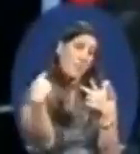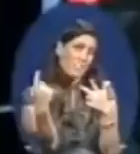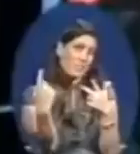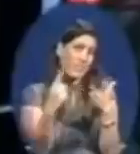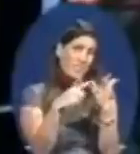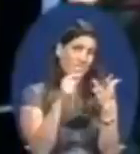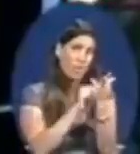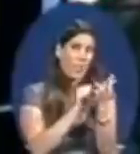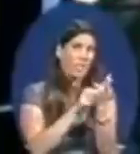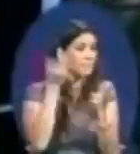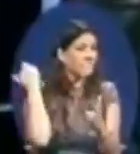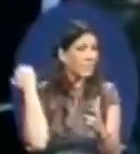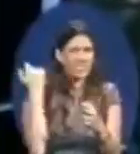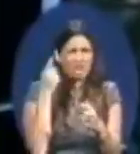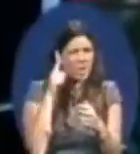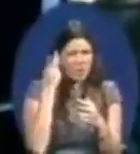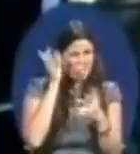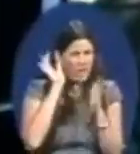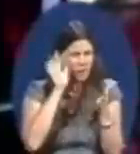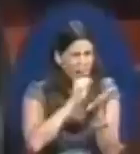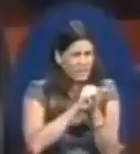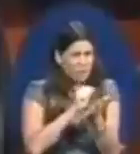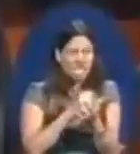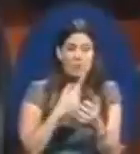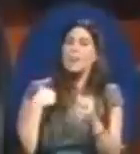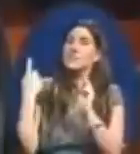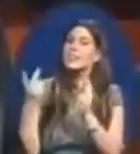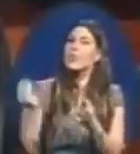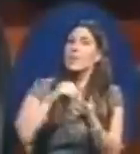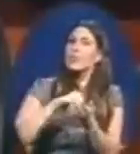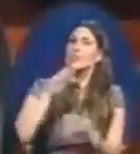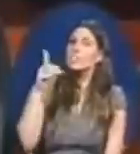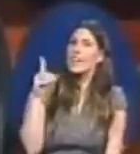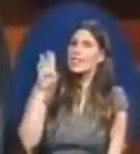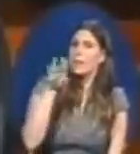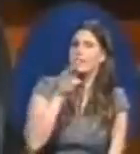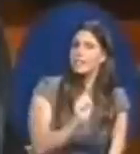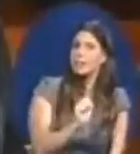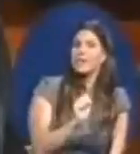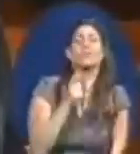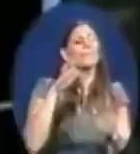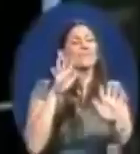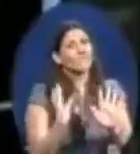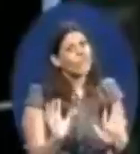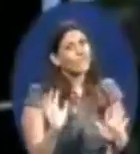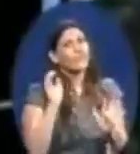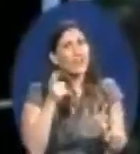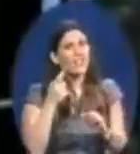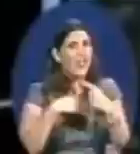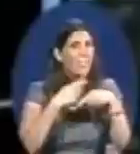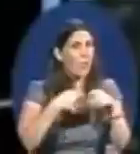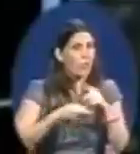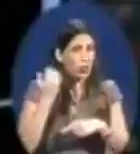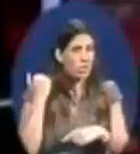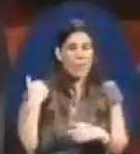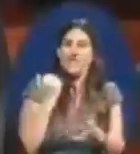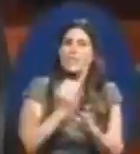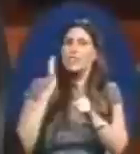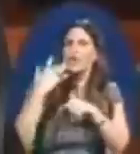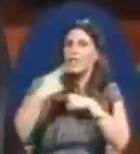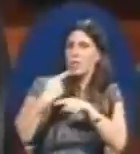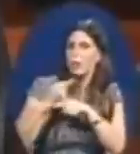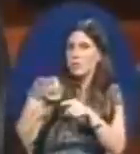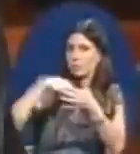עיתונאית במקור, לא יותר מדי עיתונאית. אני יכולה להוסיף לך את דני בן סימון. דני בן סימון, אבל עם הדור הקודם. קודם כל, אני כבר